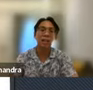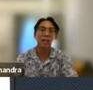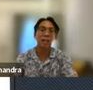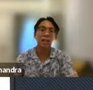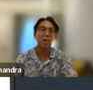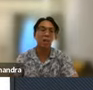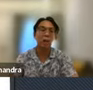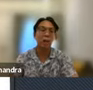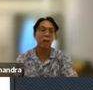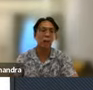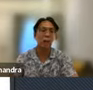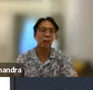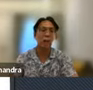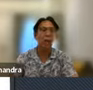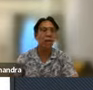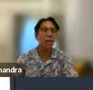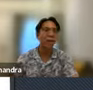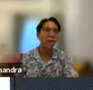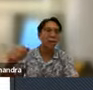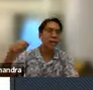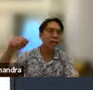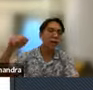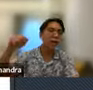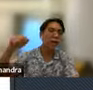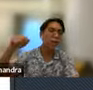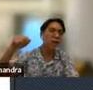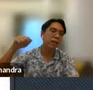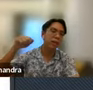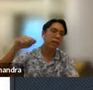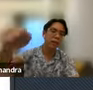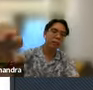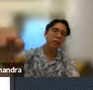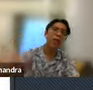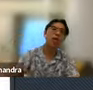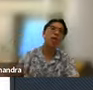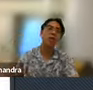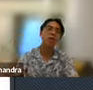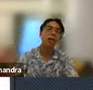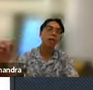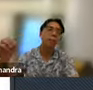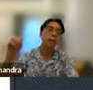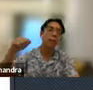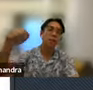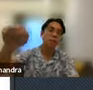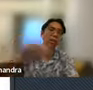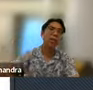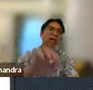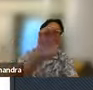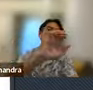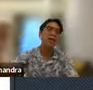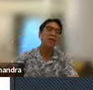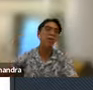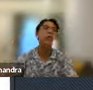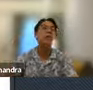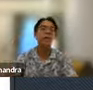Jadi sehingga kalau seandainya dibuat desain yang mendorong gitu kan mereka agak susah, sehingga